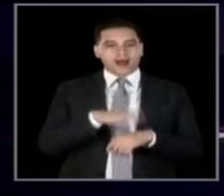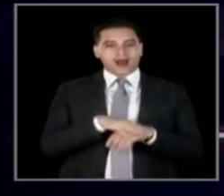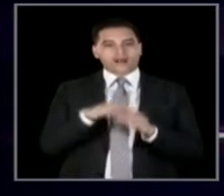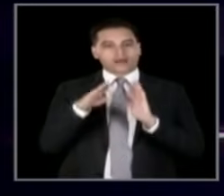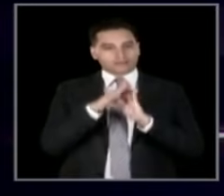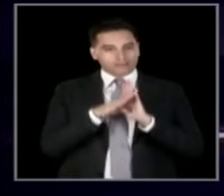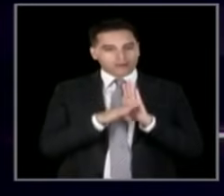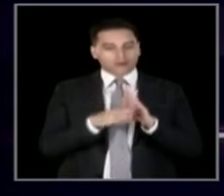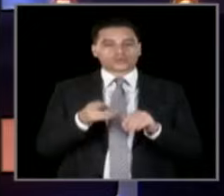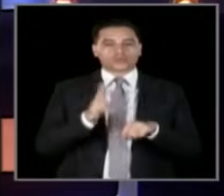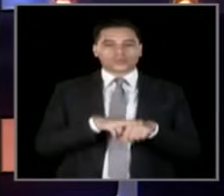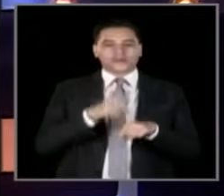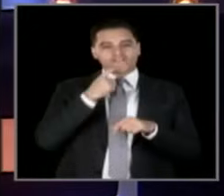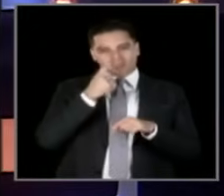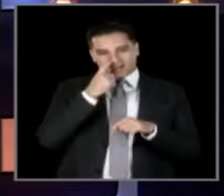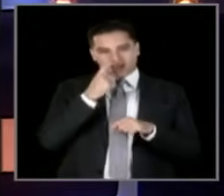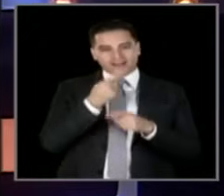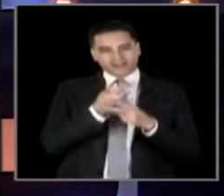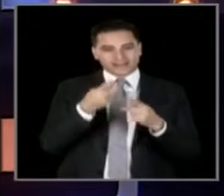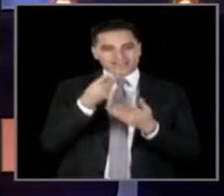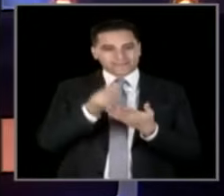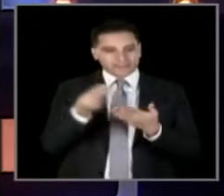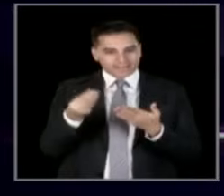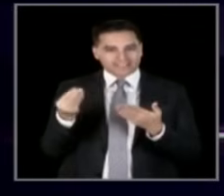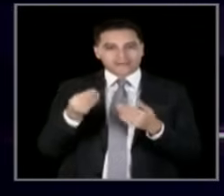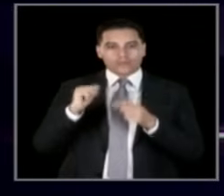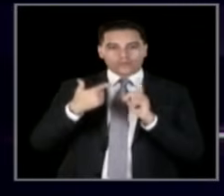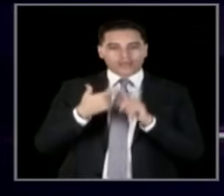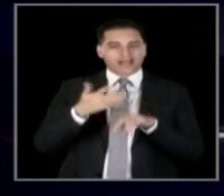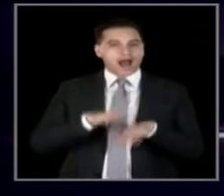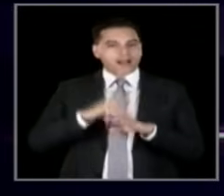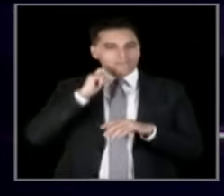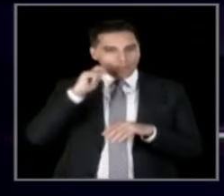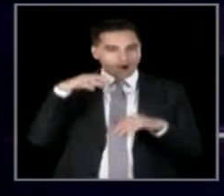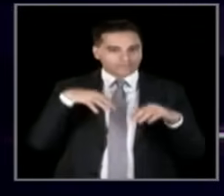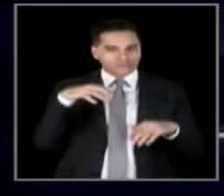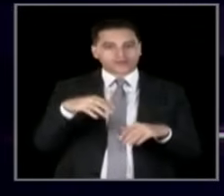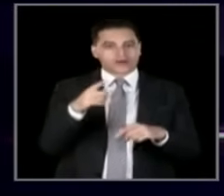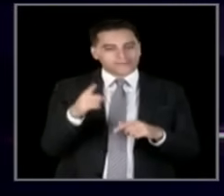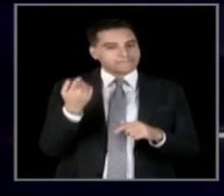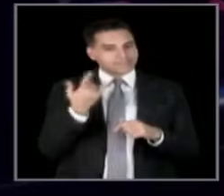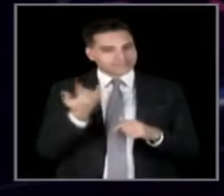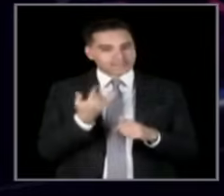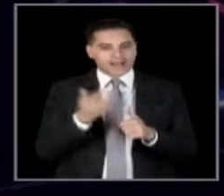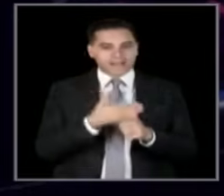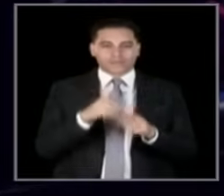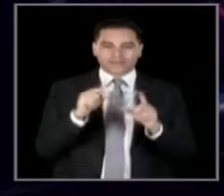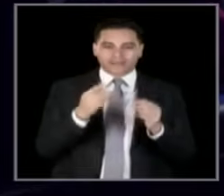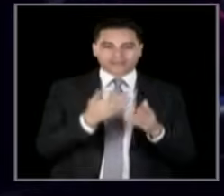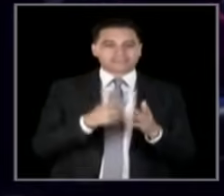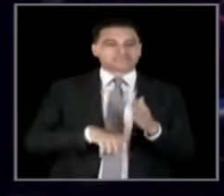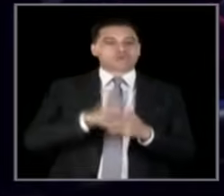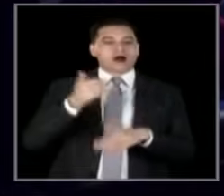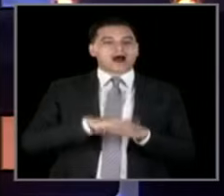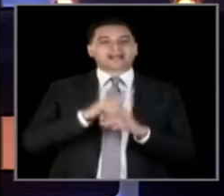الانضباط وفي نفس الوقت فنانة، يعني رسامة ومركز تاني على المحافظة، يعني مش سهلة دي. كسبتي